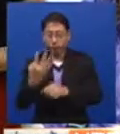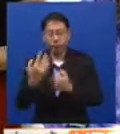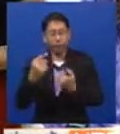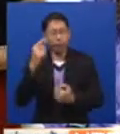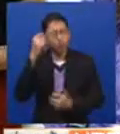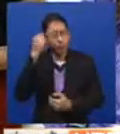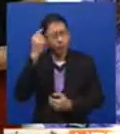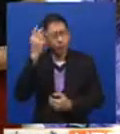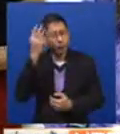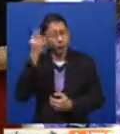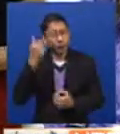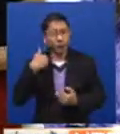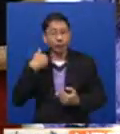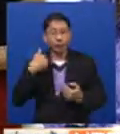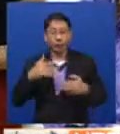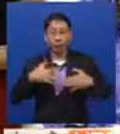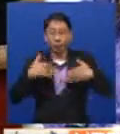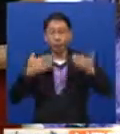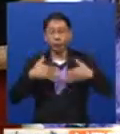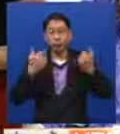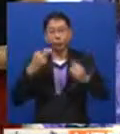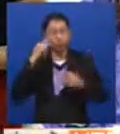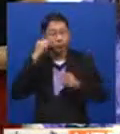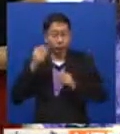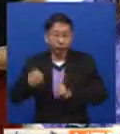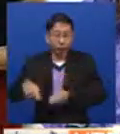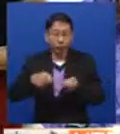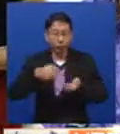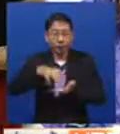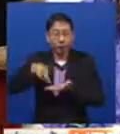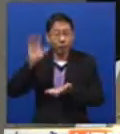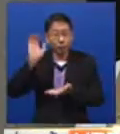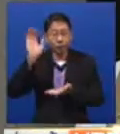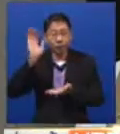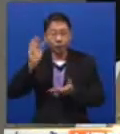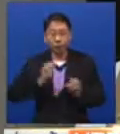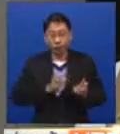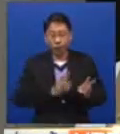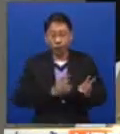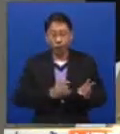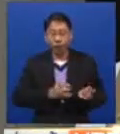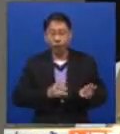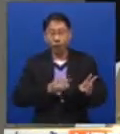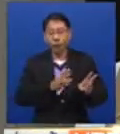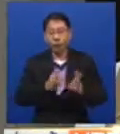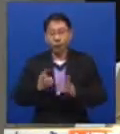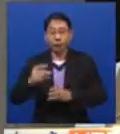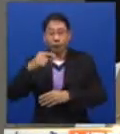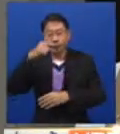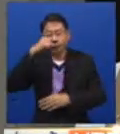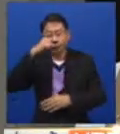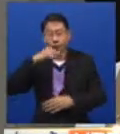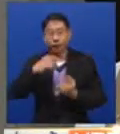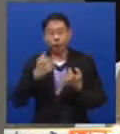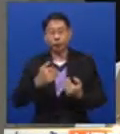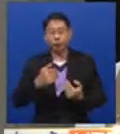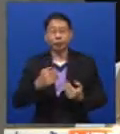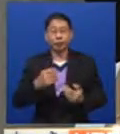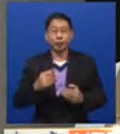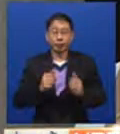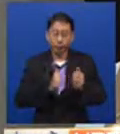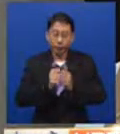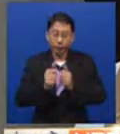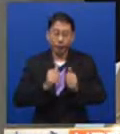ใต้แนวคิดค่าเริงร่ามหาสงกรานต์เล่าขานวิถีไทยพร้อมการแสดงวัฒนธรรมไทย 4ภาคการจัดประกวด